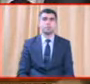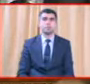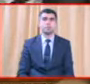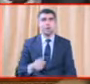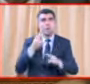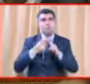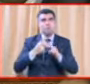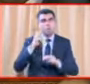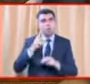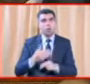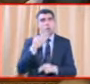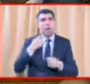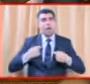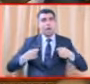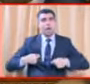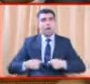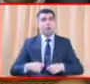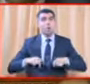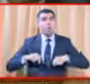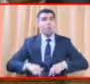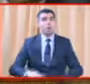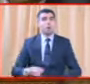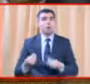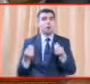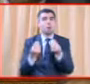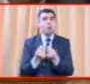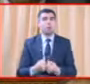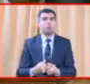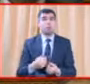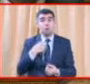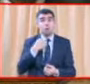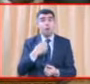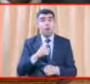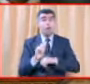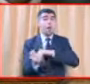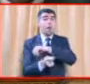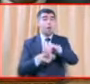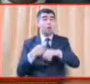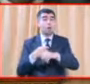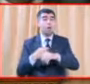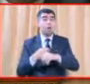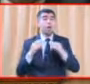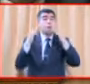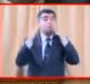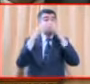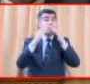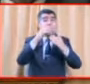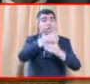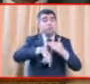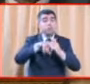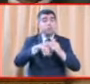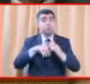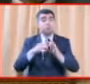بسم الله الرحمن الرحيم. شكرا سيد الرئيس. سيد الوزير المحترم، تتواجد بالعالم القروي عدة دواوير وتجمعات